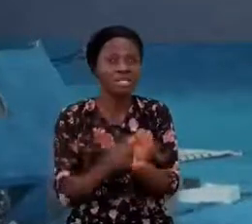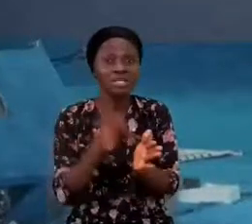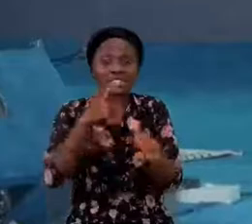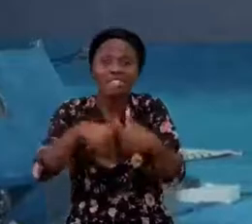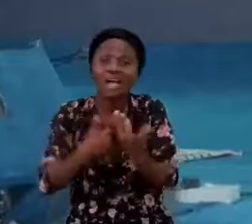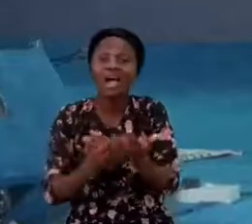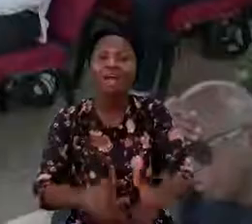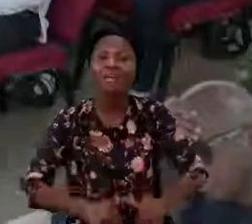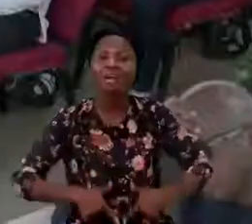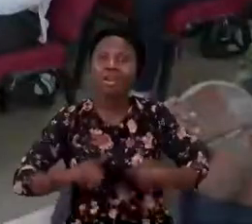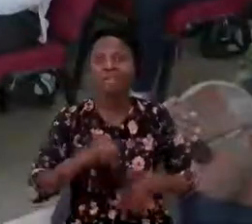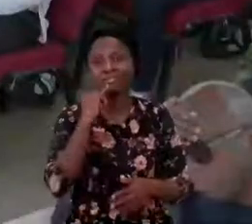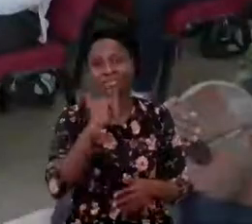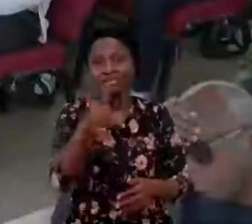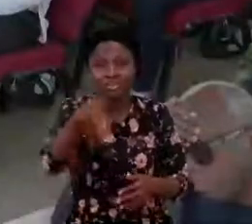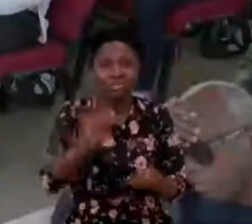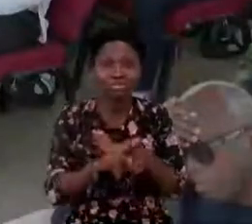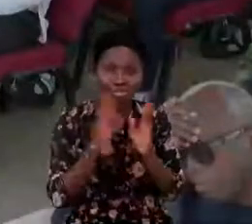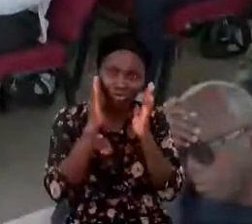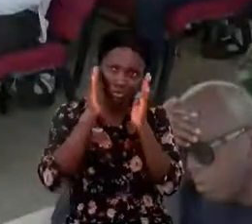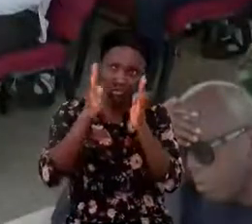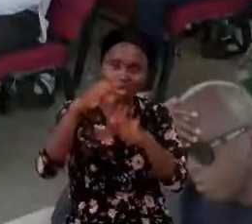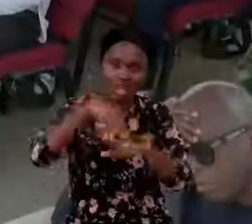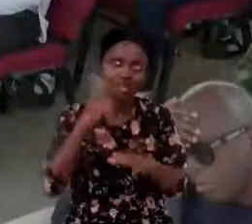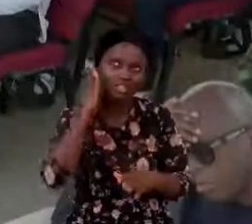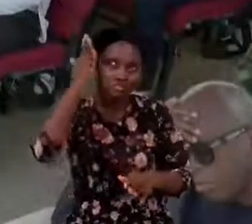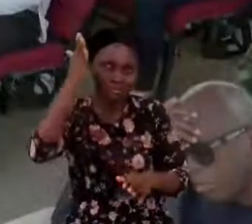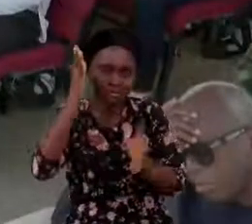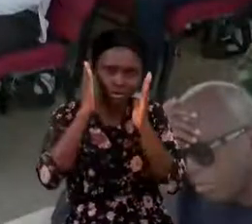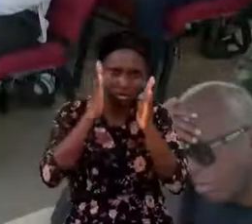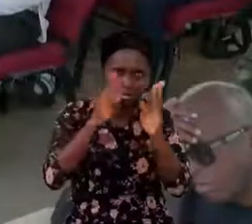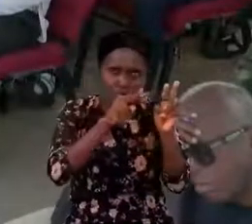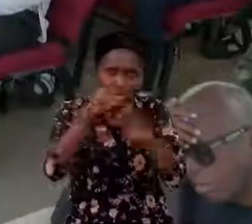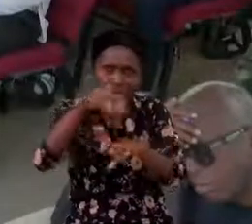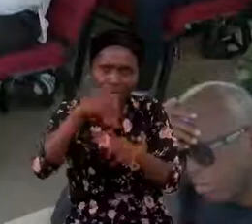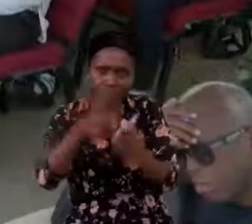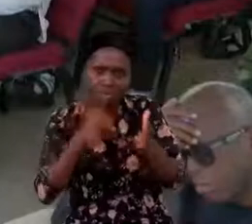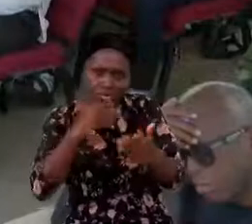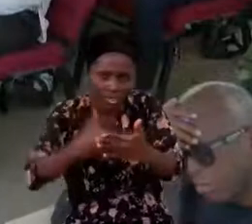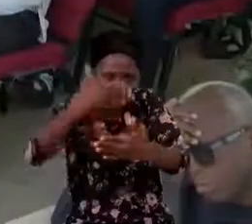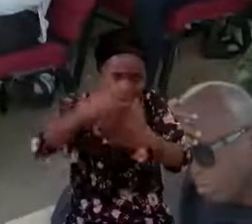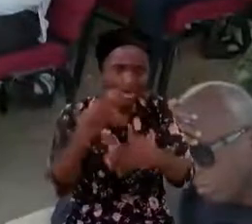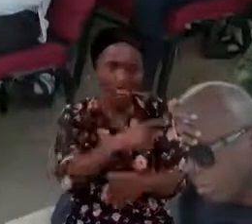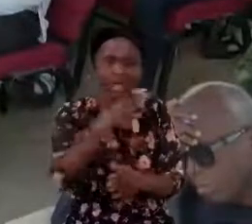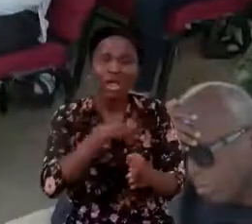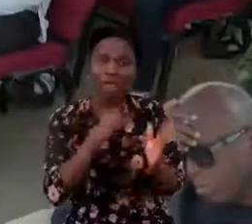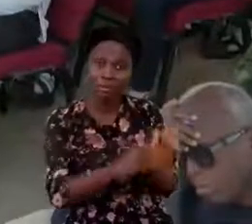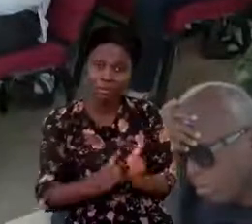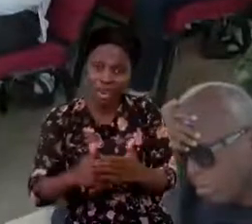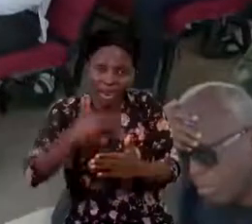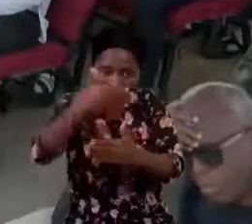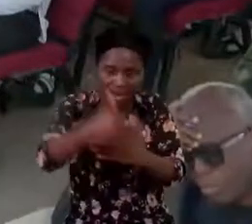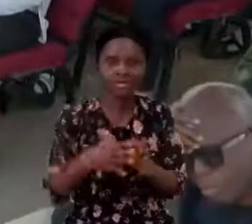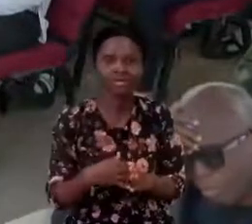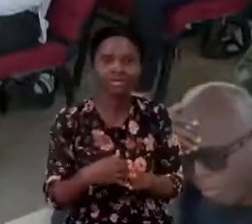et vous vous préparez à l'avance. Soigne tes affaires au dehors. Mets ton champ en état. Mets